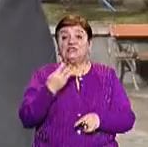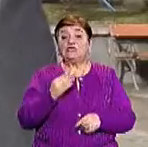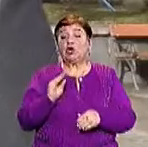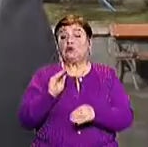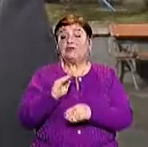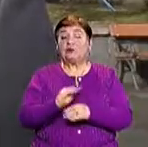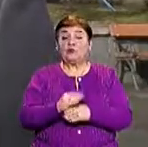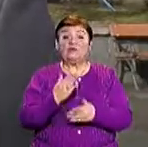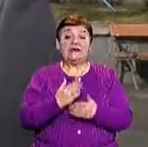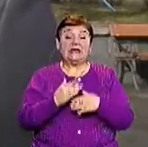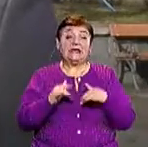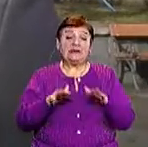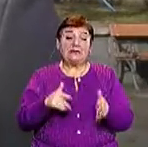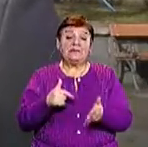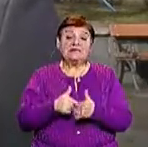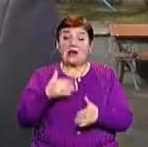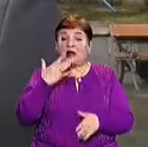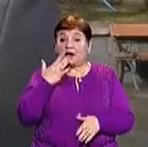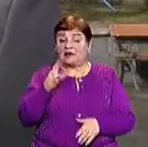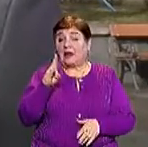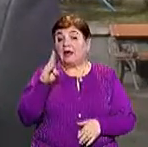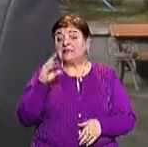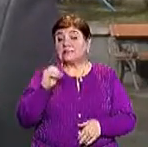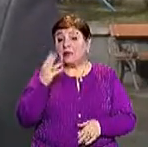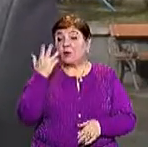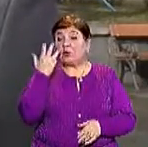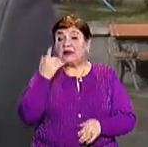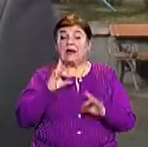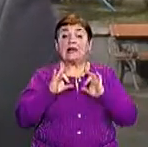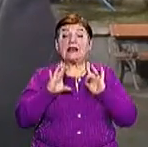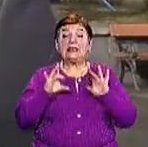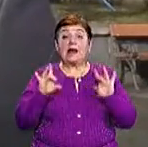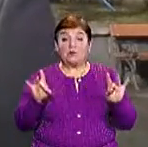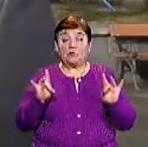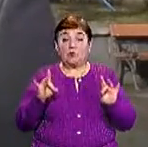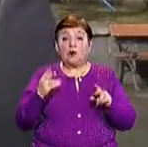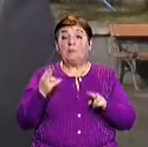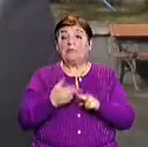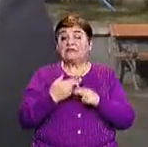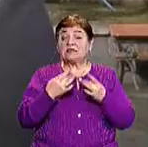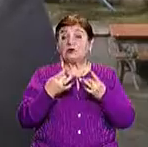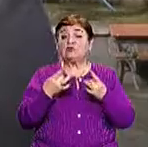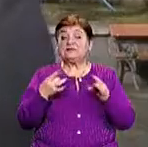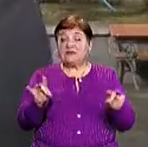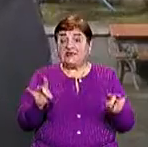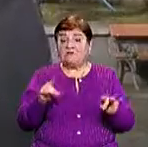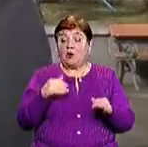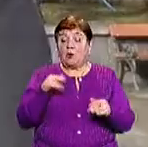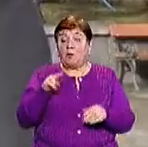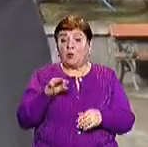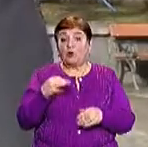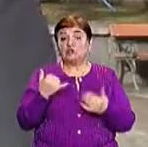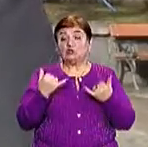додаткові юридичні дії могла вживати міська рада? Це коли рекламу носії оці вже без дозволів знаходяться з вересня по сьогодні.